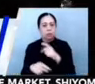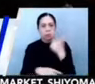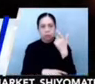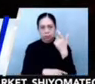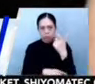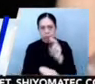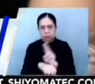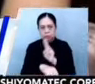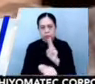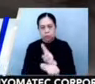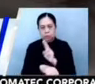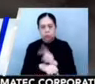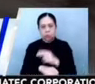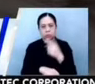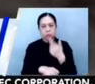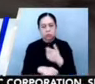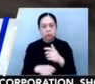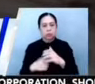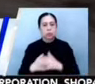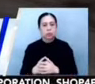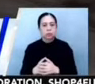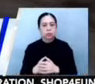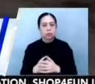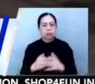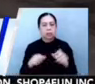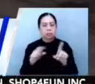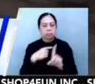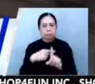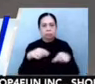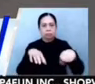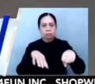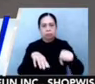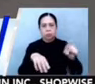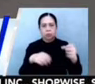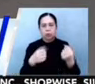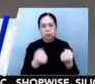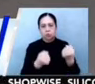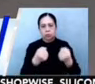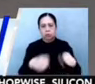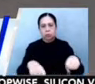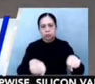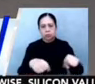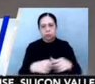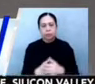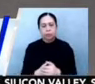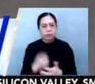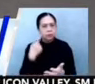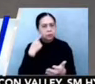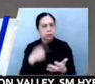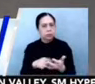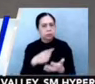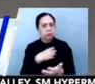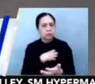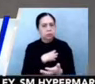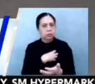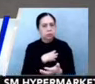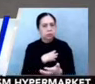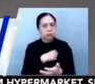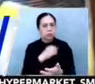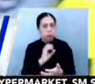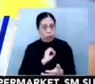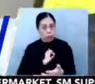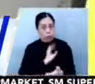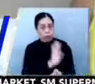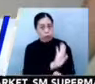umano nito sa krimen at ang tricycle na kanyang minamaneho. Inaalam pa ng pulisya kung pagmamay-ari ito ng